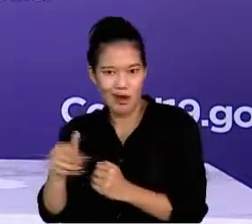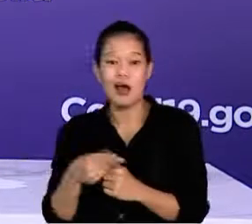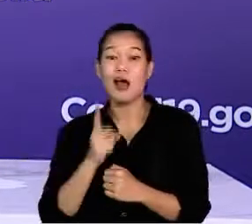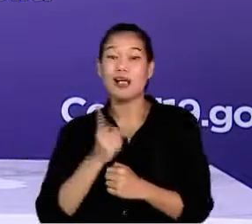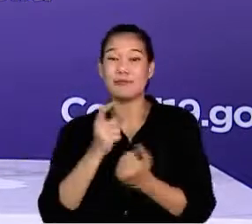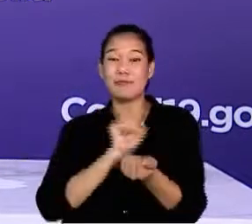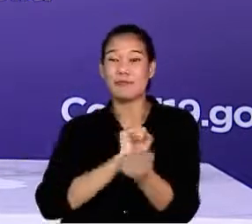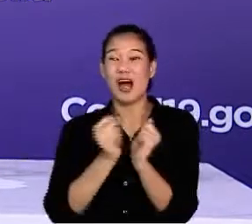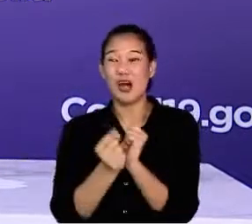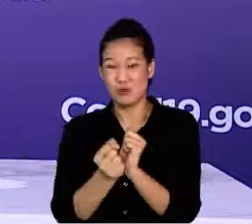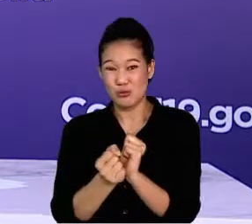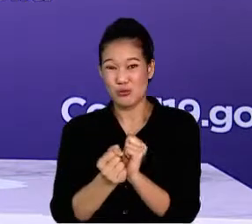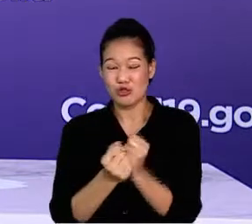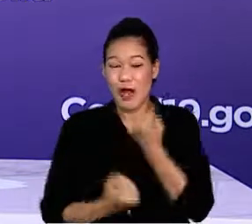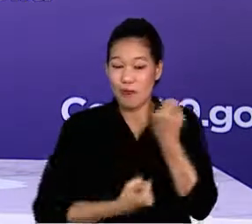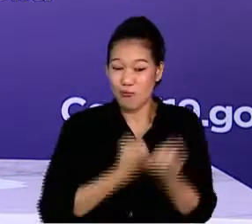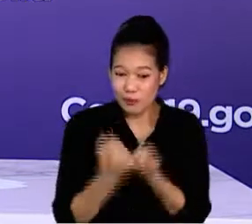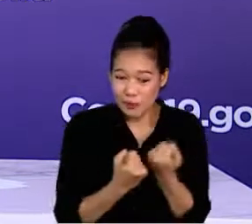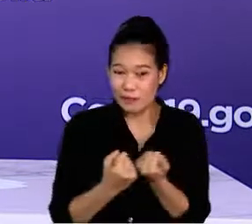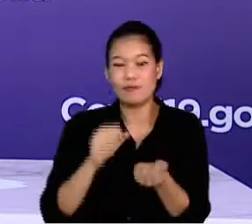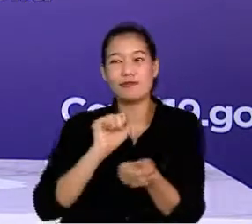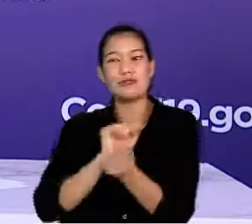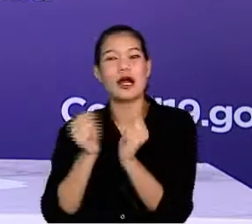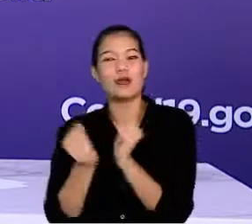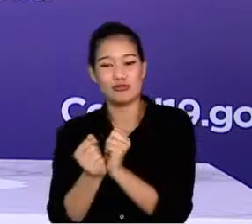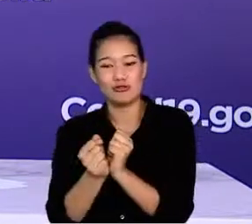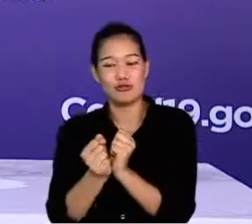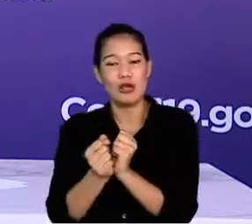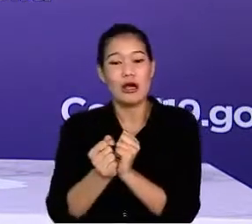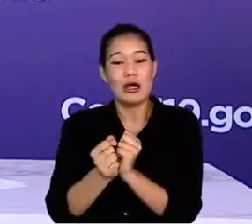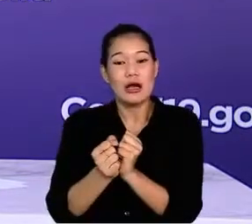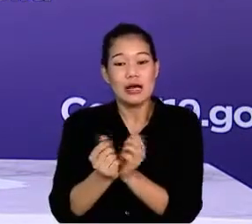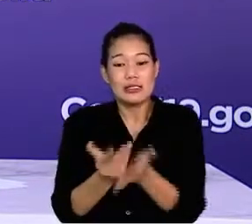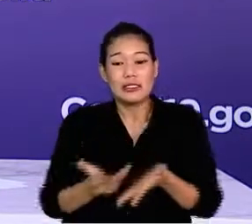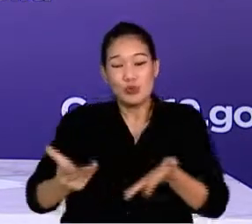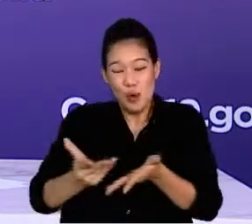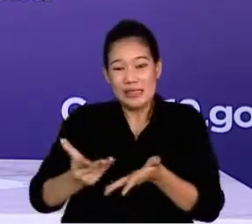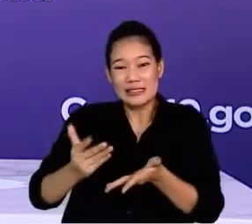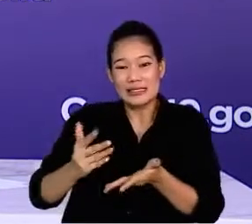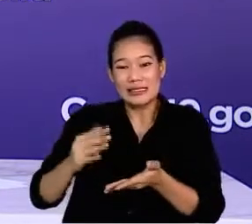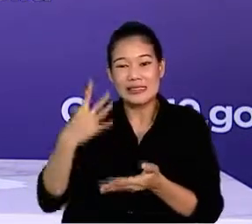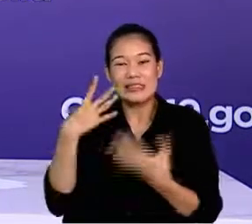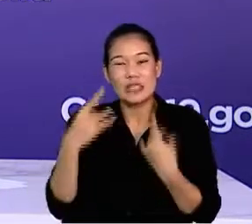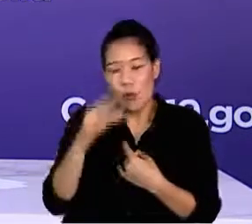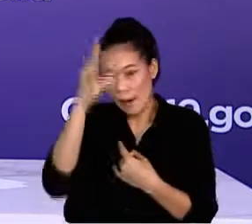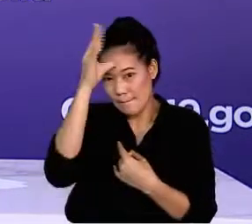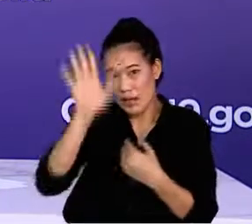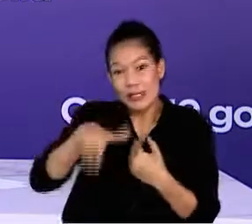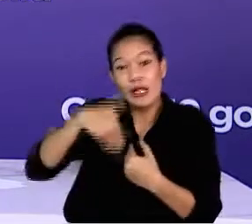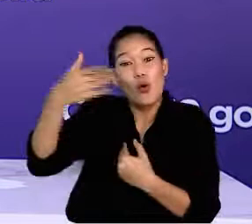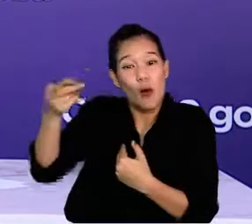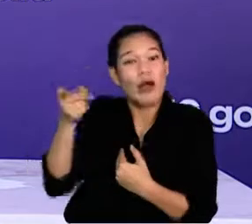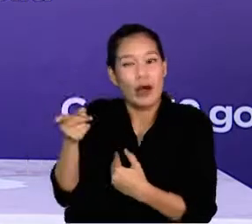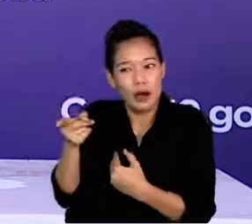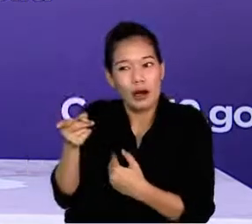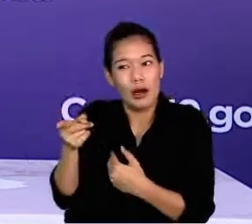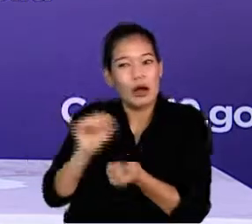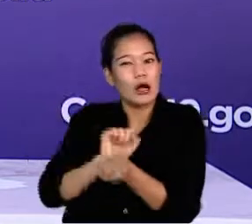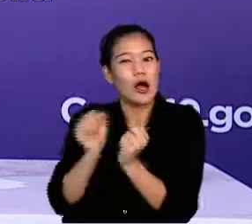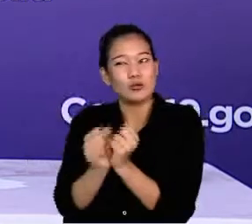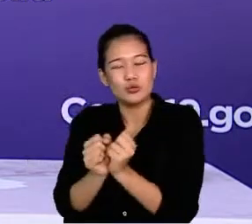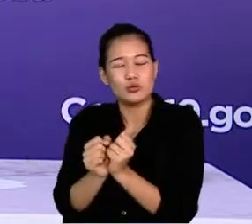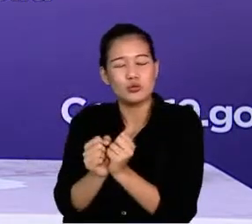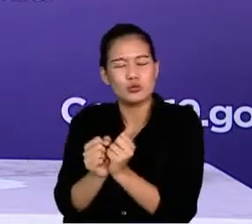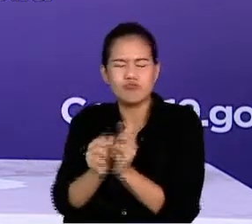kenaikan kasus positif dan kasus aktif yang tinggi di luar jawa-bali ini Hai untuk provinsi yang sampai saat ini kenaikan